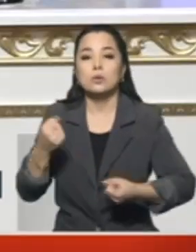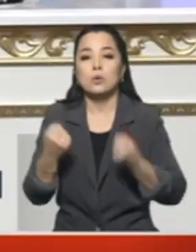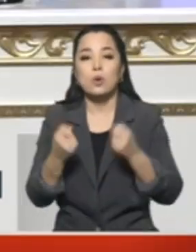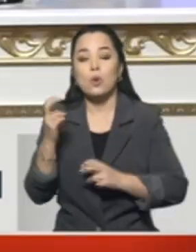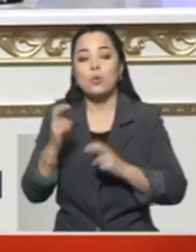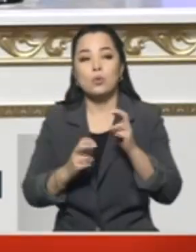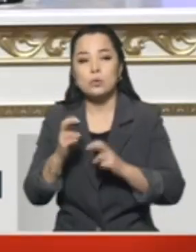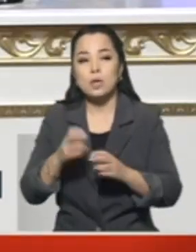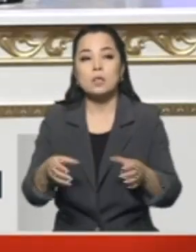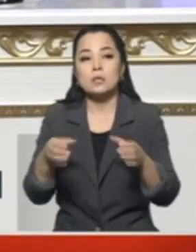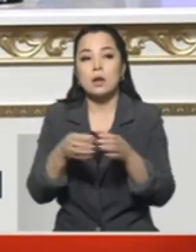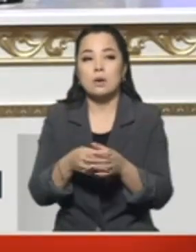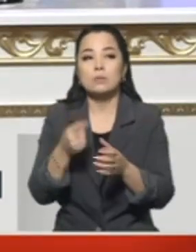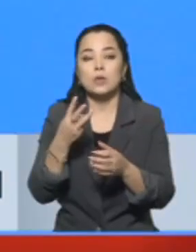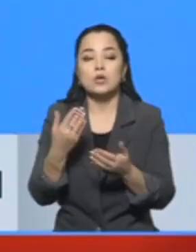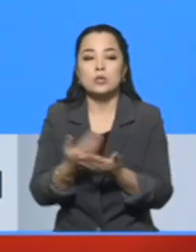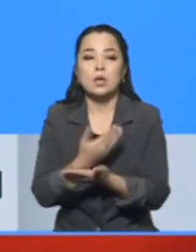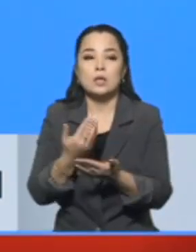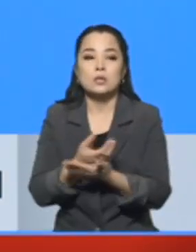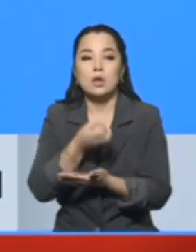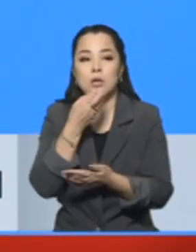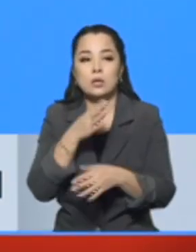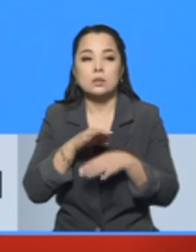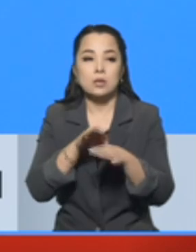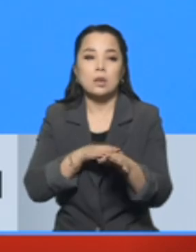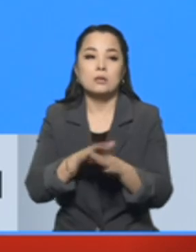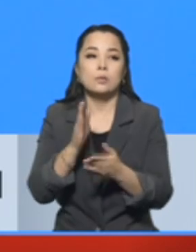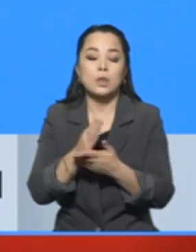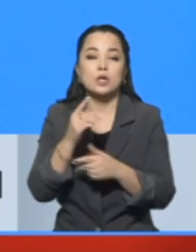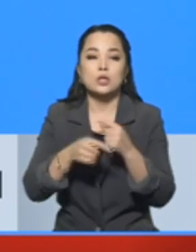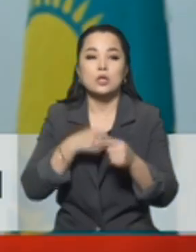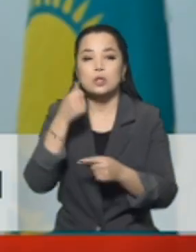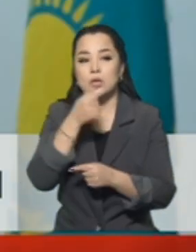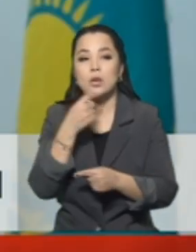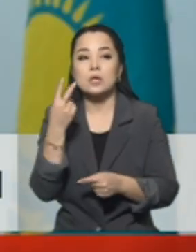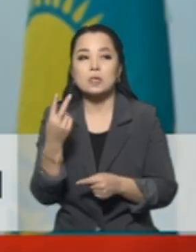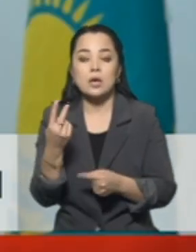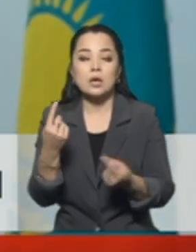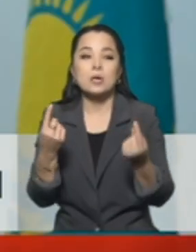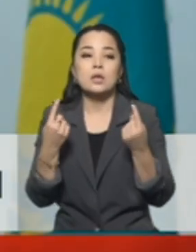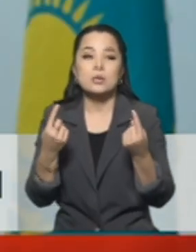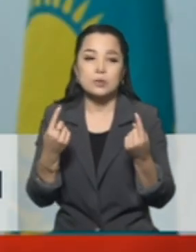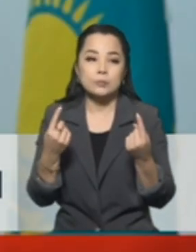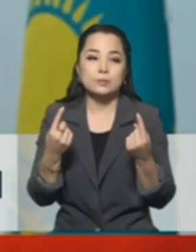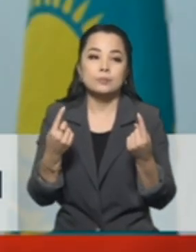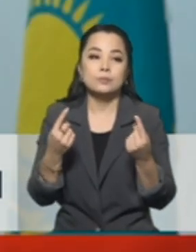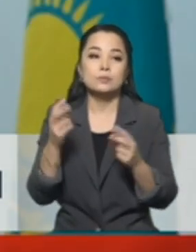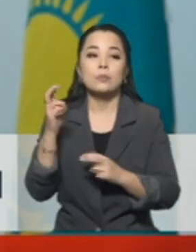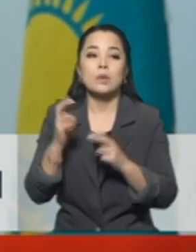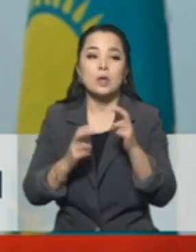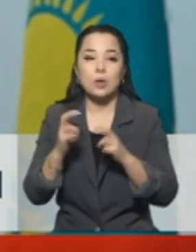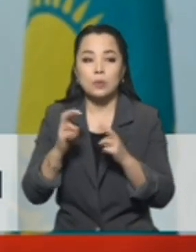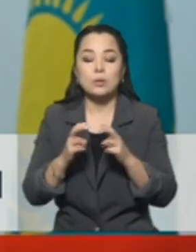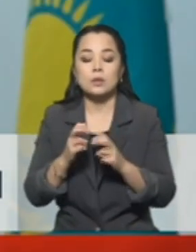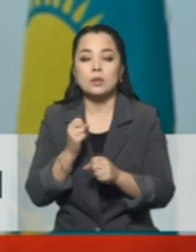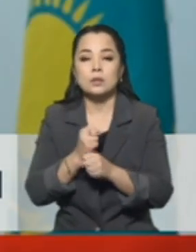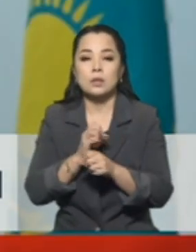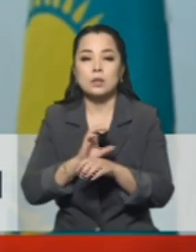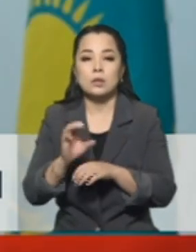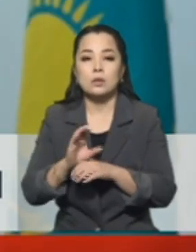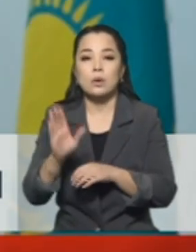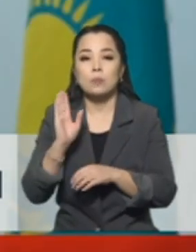өндіру саласындағы бірқатар жағымды жаңалығын жеткізді. Келесі жылда екі ірі зауыттар іске қосатын